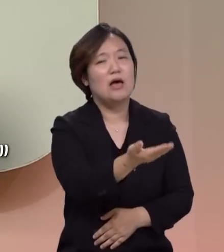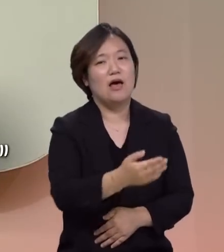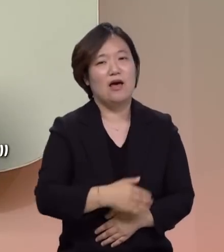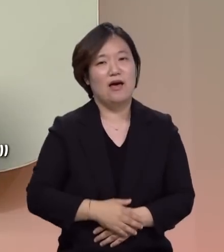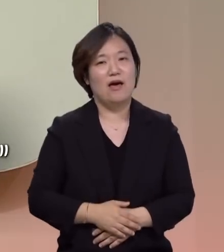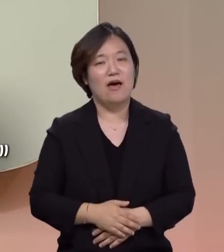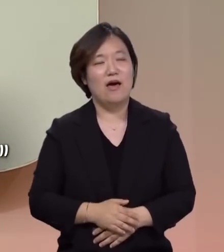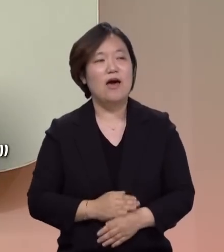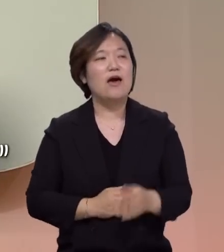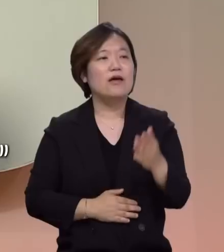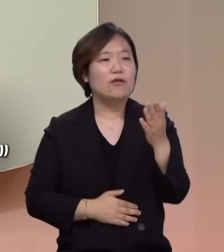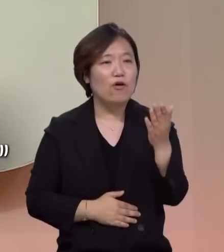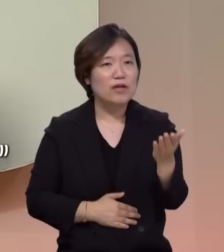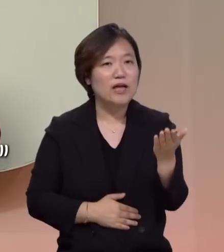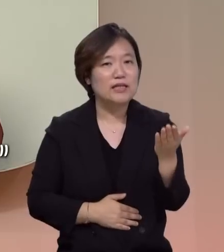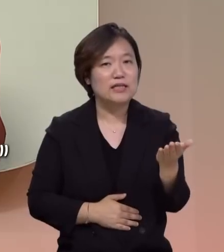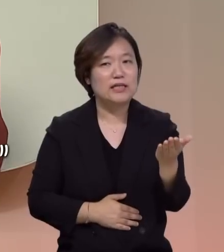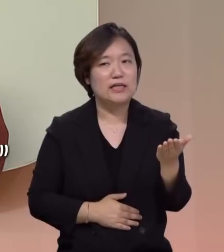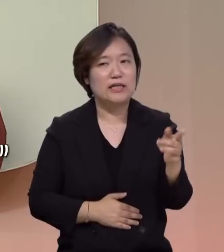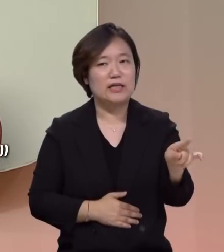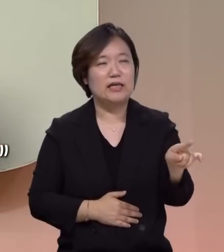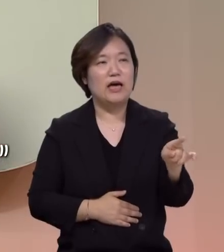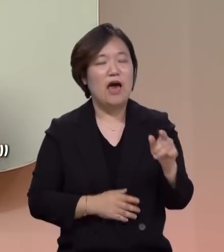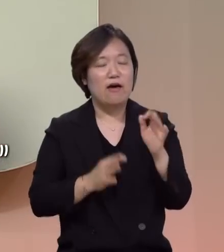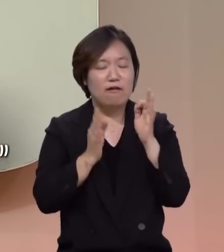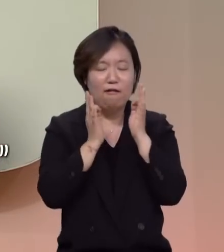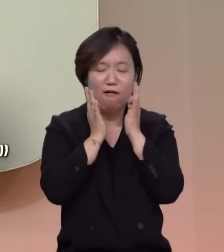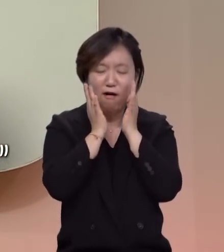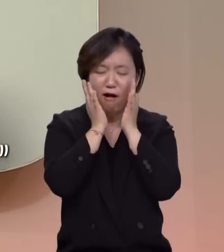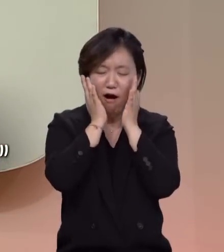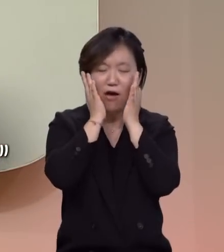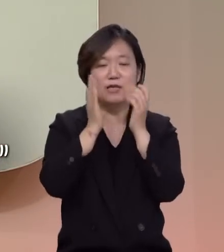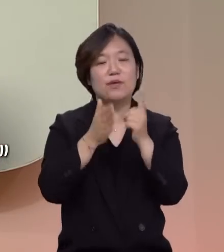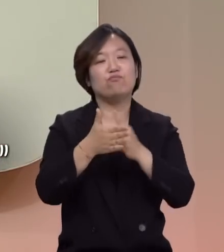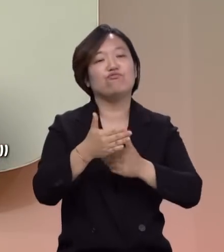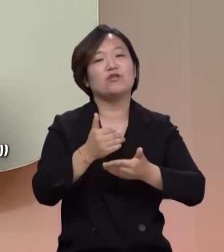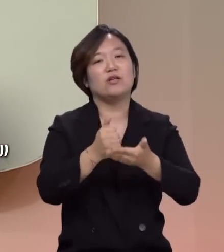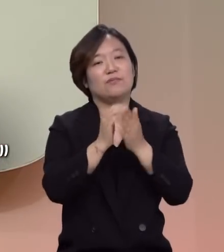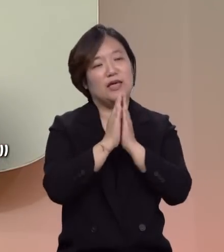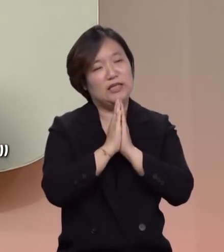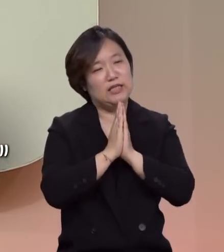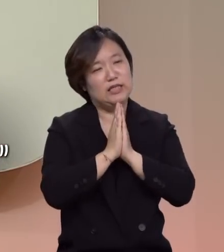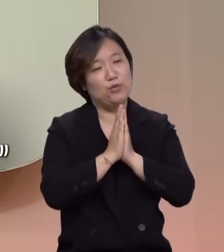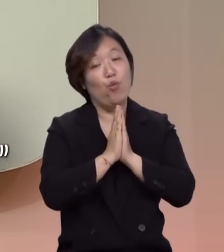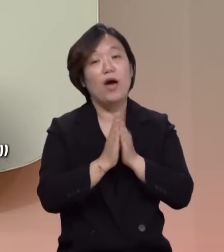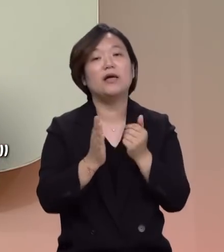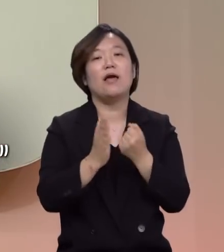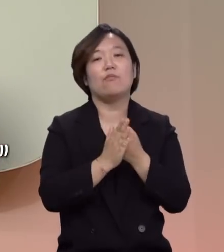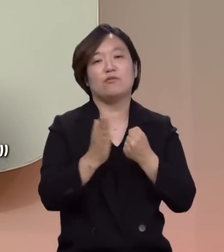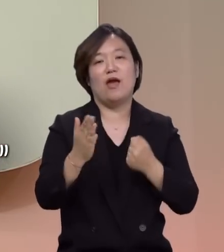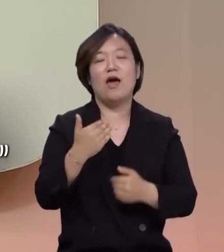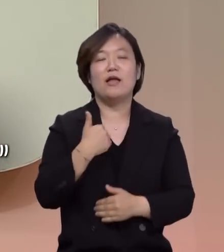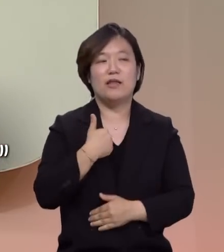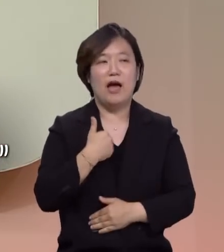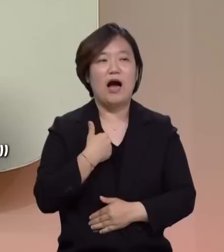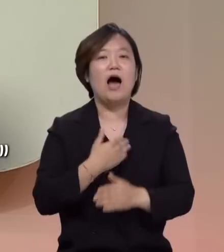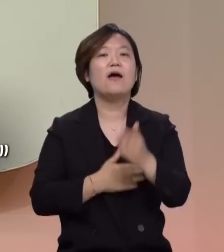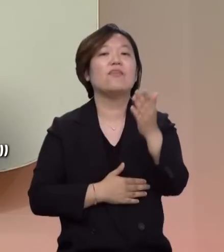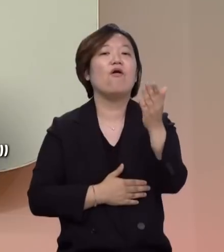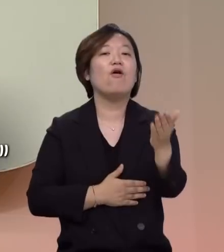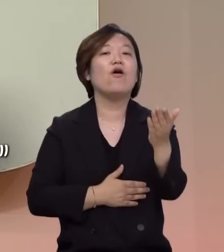그대들이 자네들이 하도 열심히 부처님께 기도를 해서 내가 자네들에게